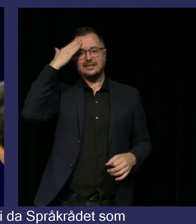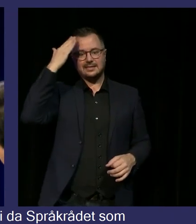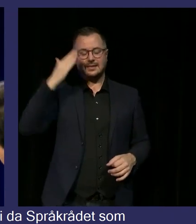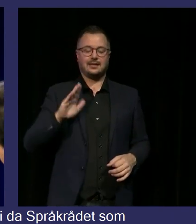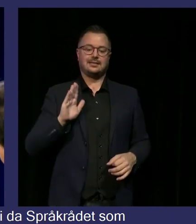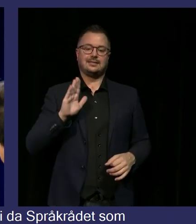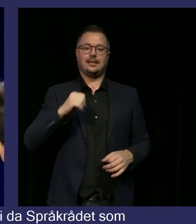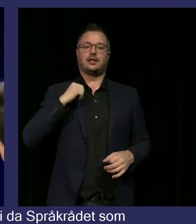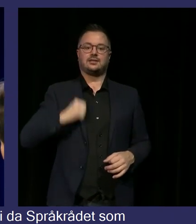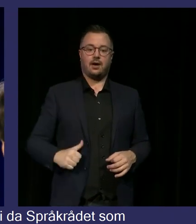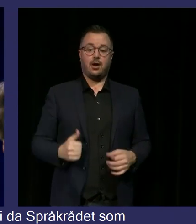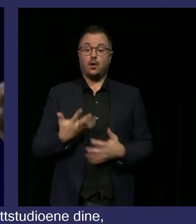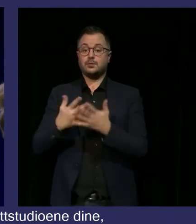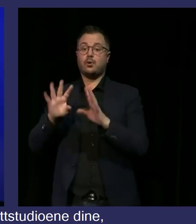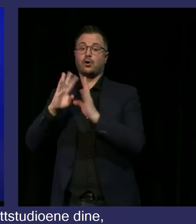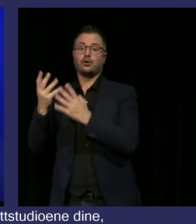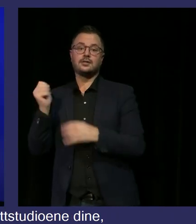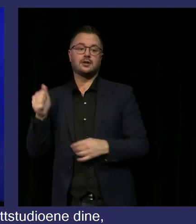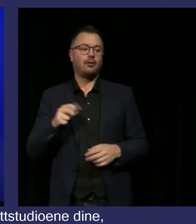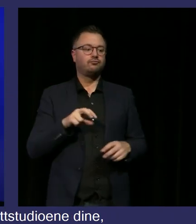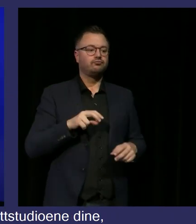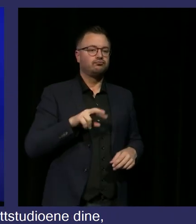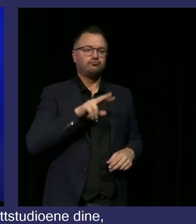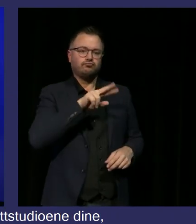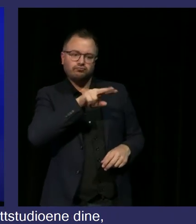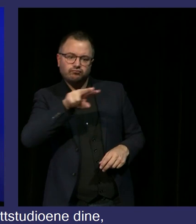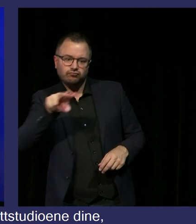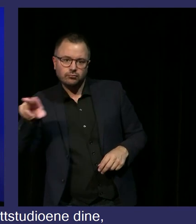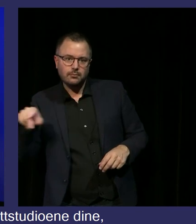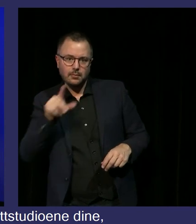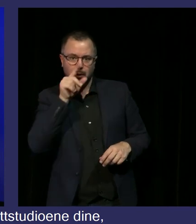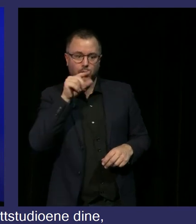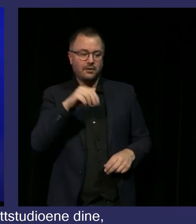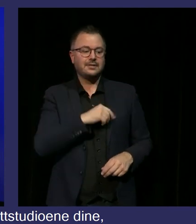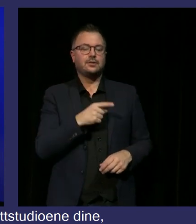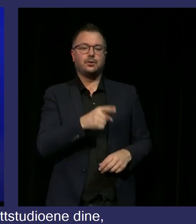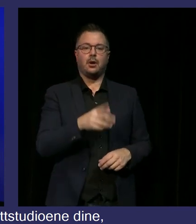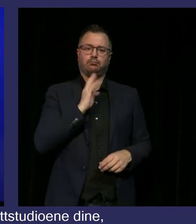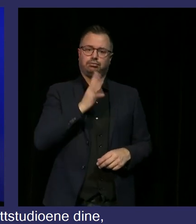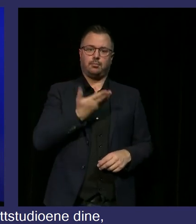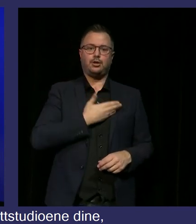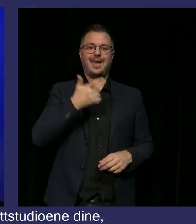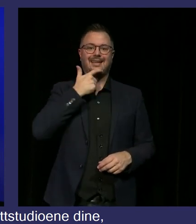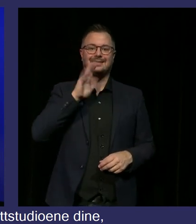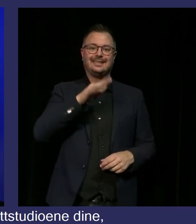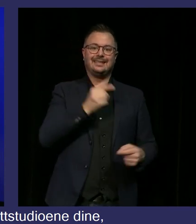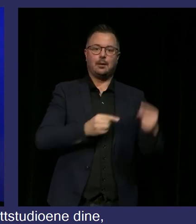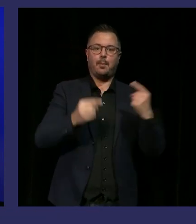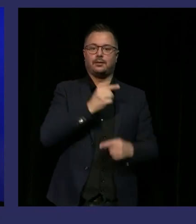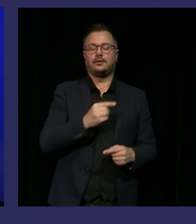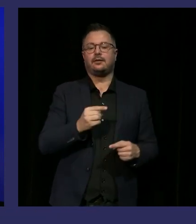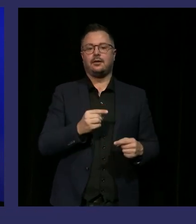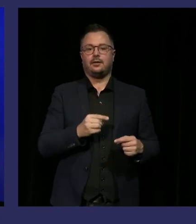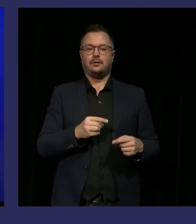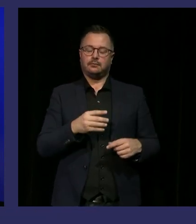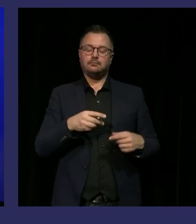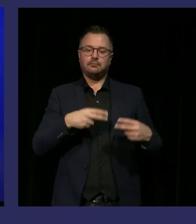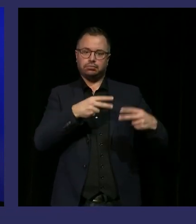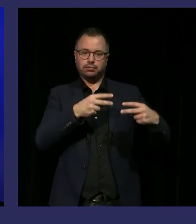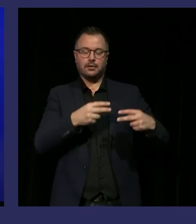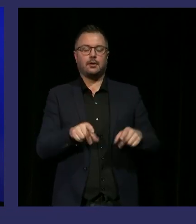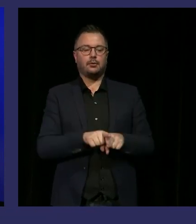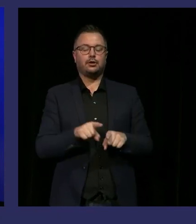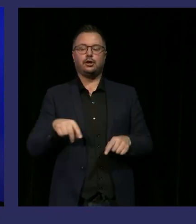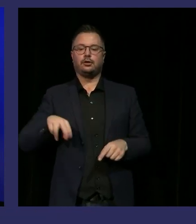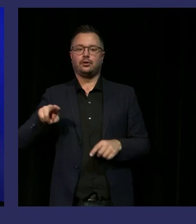språkrådet som skal gå rundt og passe på det, så når du kommer til å begynne å bruke for mye engelsk i debattstudiene, så kommer også å føre tilsyn med deg.